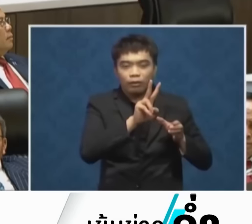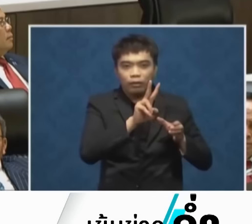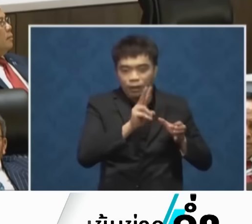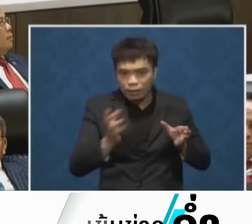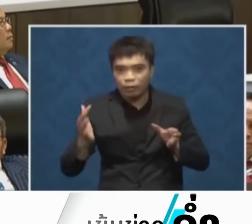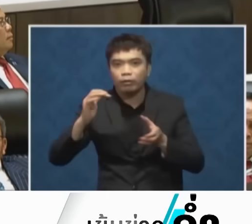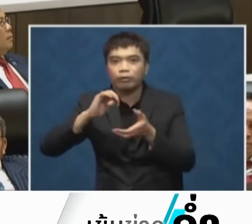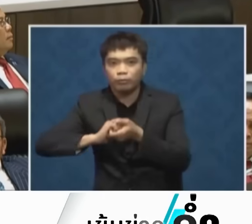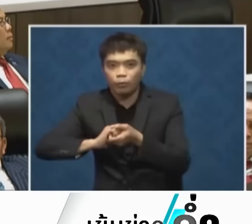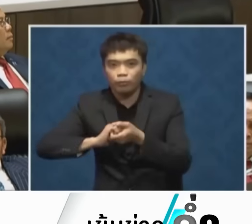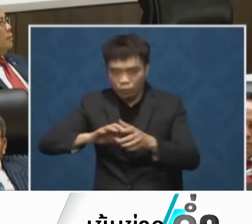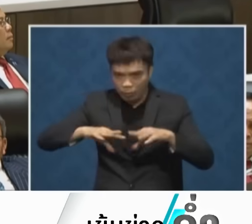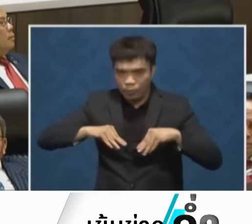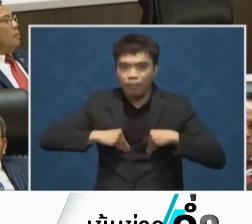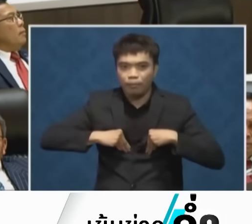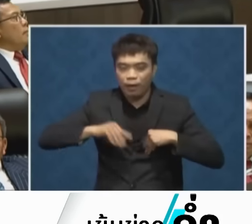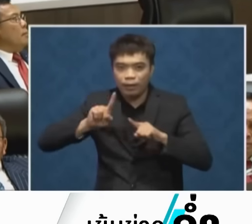จับมือร่วมจัดตั้งรัฐบาล